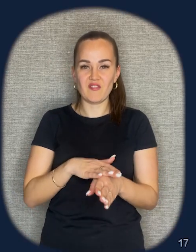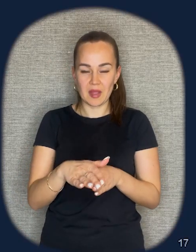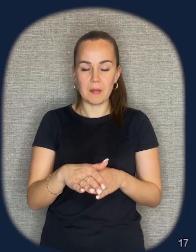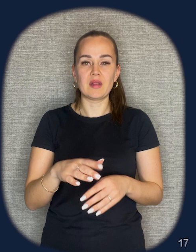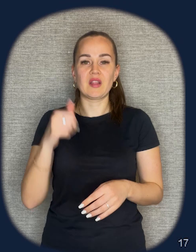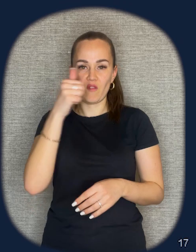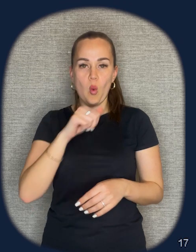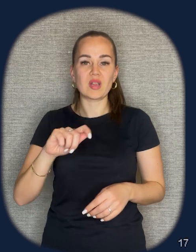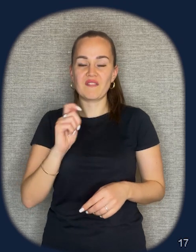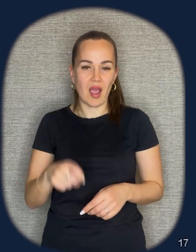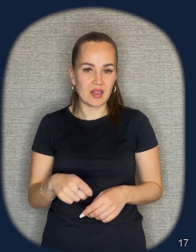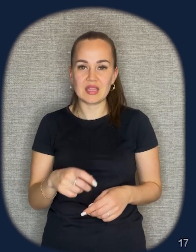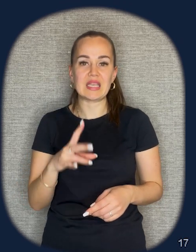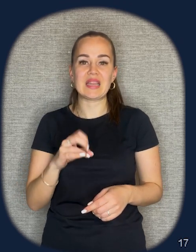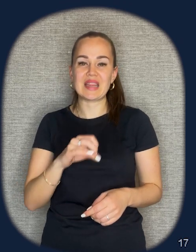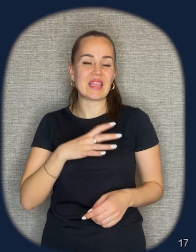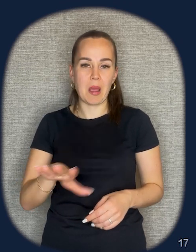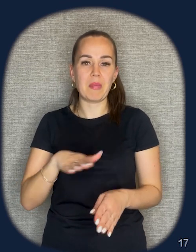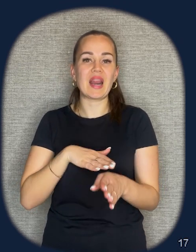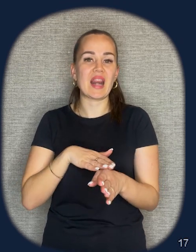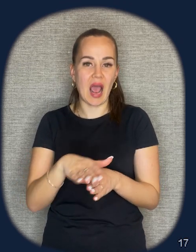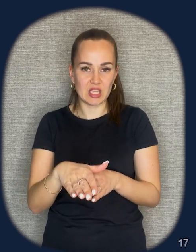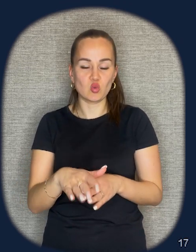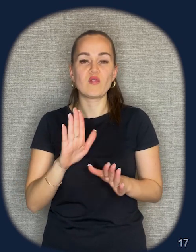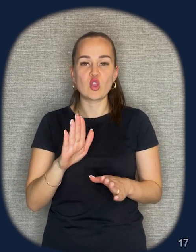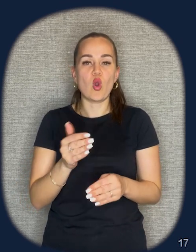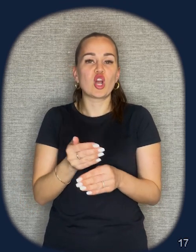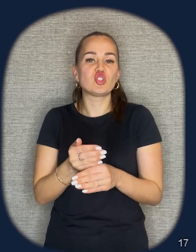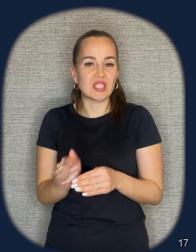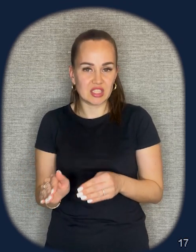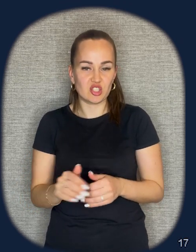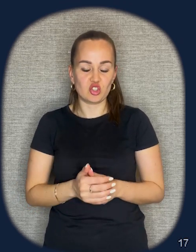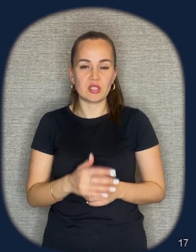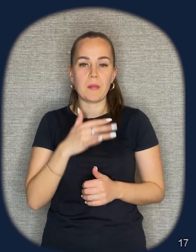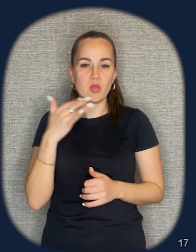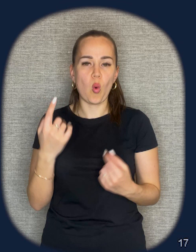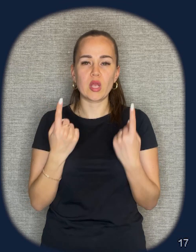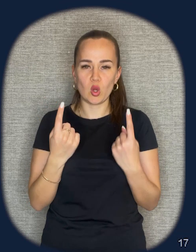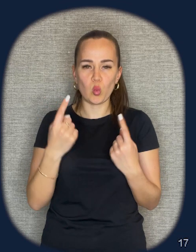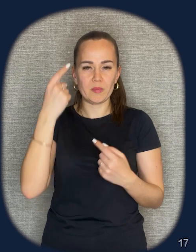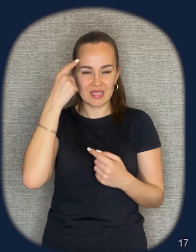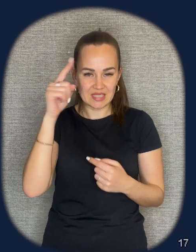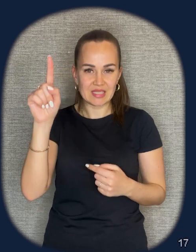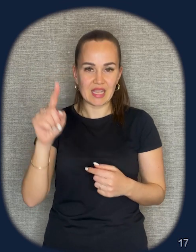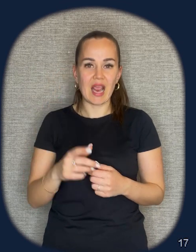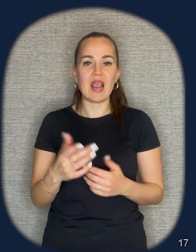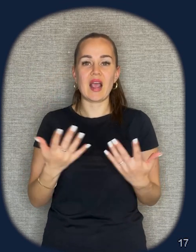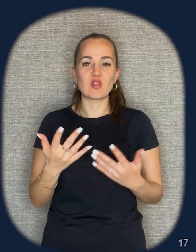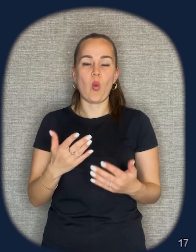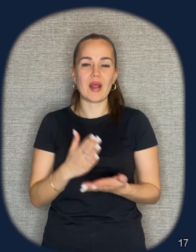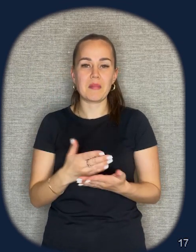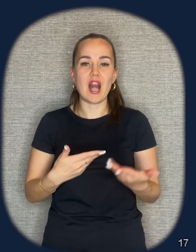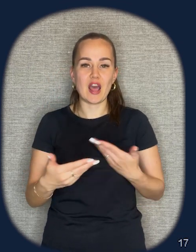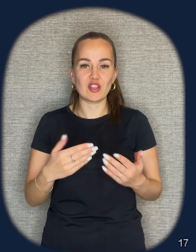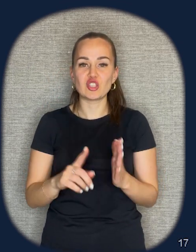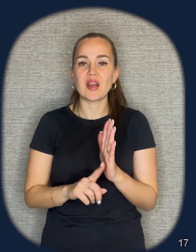значительная часть проектов выполнены в годы войны не получил практического осуществления А некоторые из них были